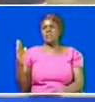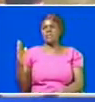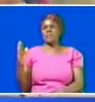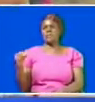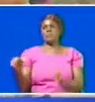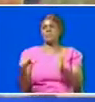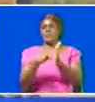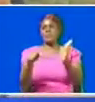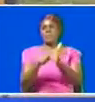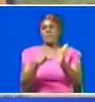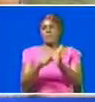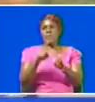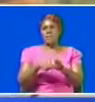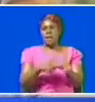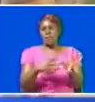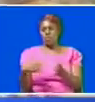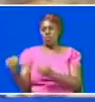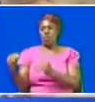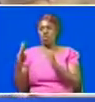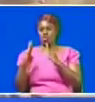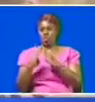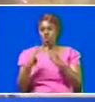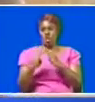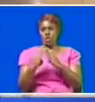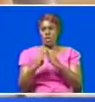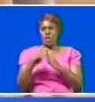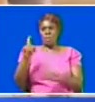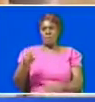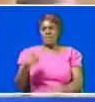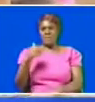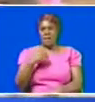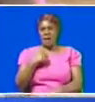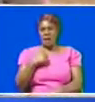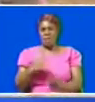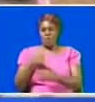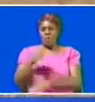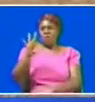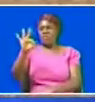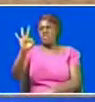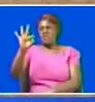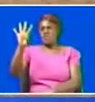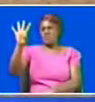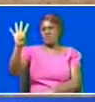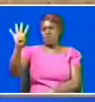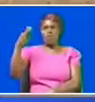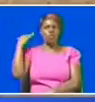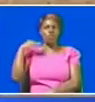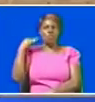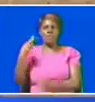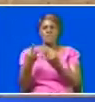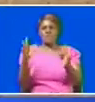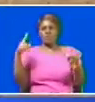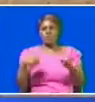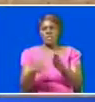kwenye mizani. Wanapoenda haja wanalazimika kuandamana zaidi ya wawili au watatu. Wahalifu wana uhuru wa